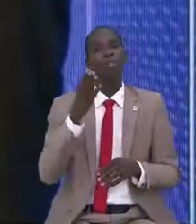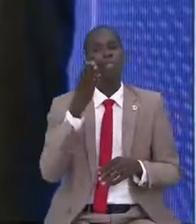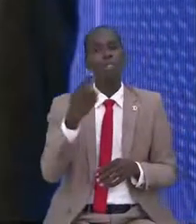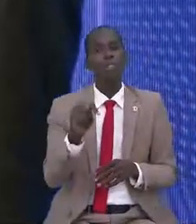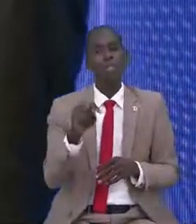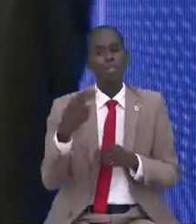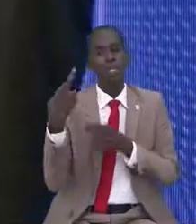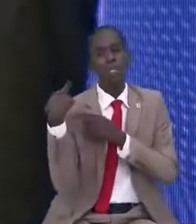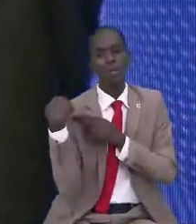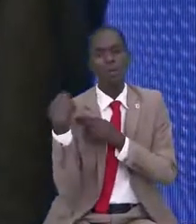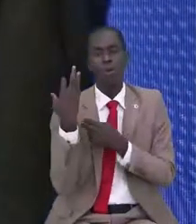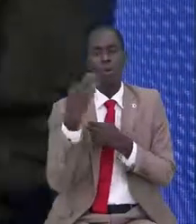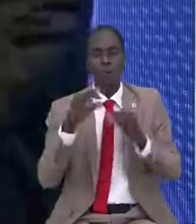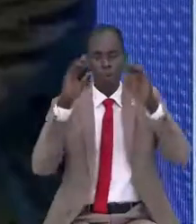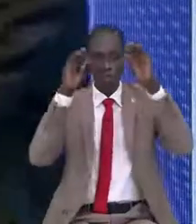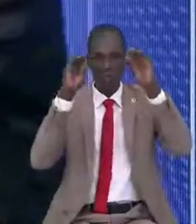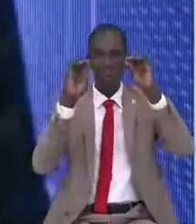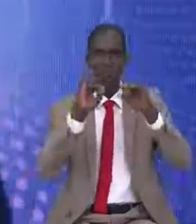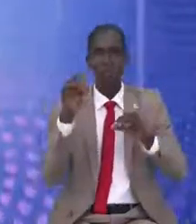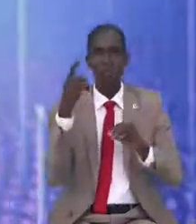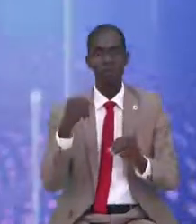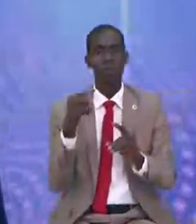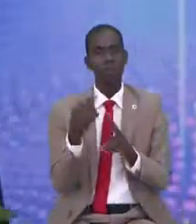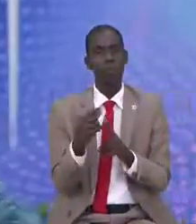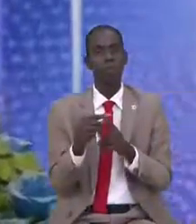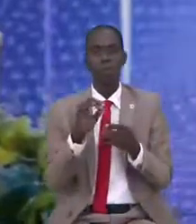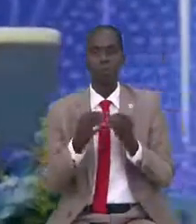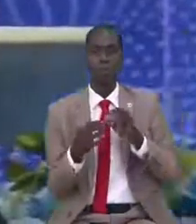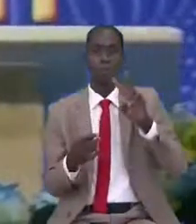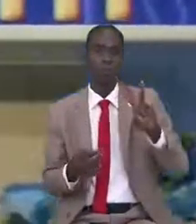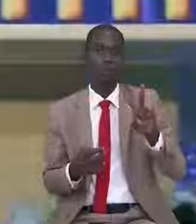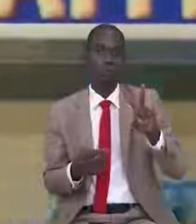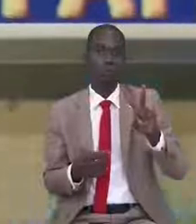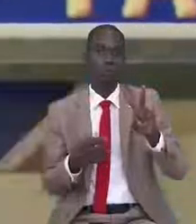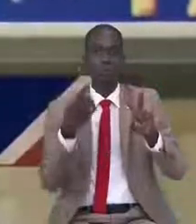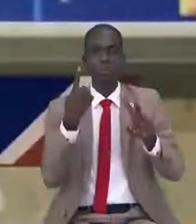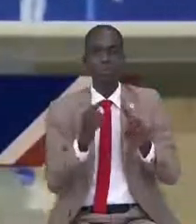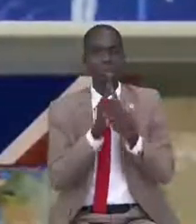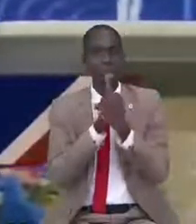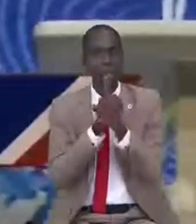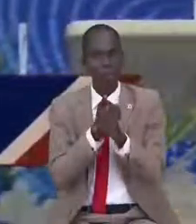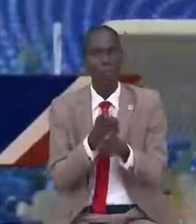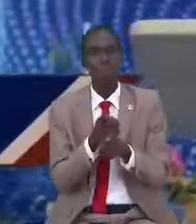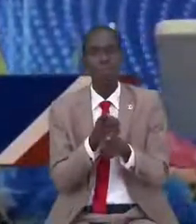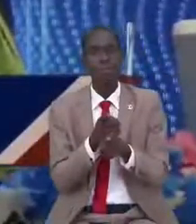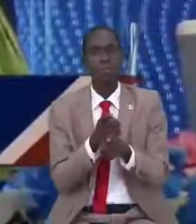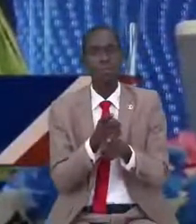Christ. La responsabilité d'enseigner la parole. Deux, la réponse.